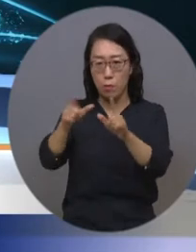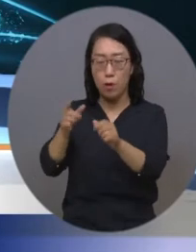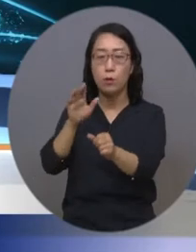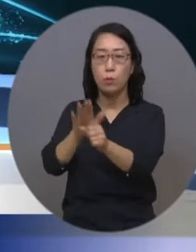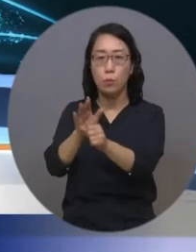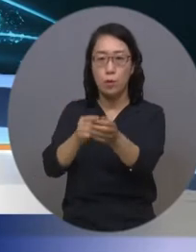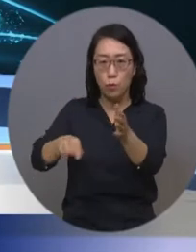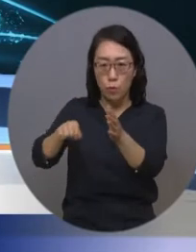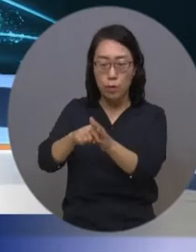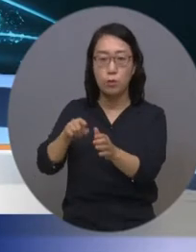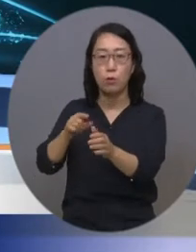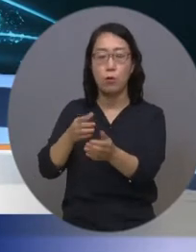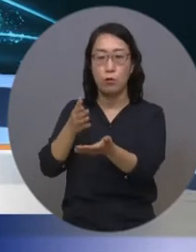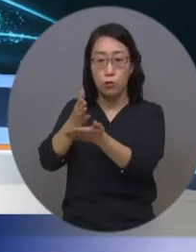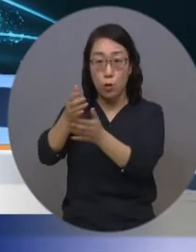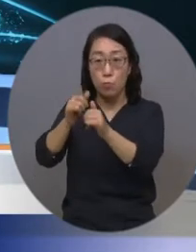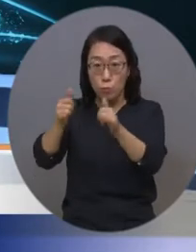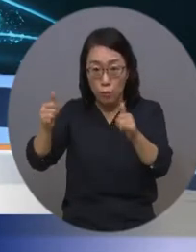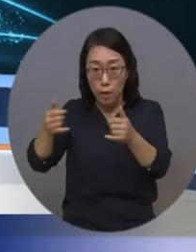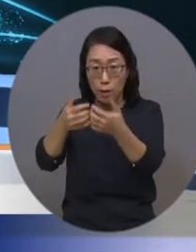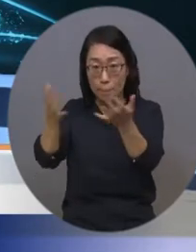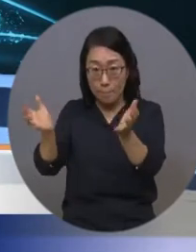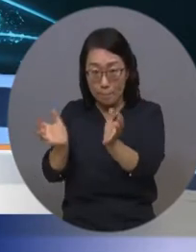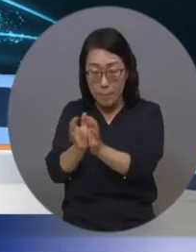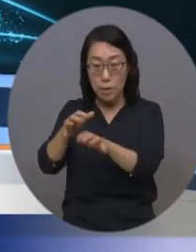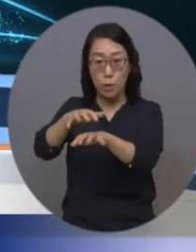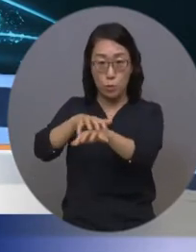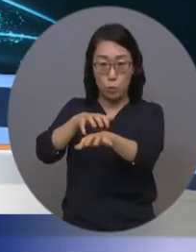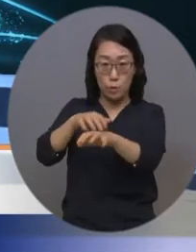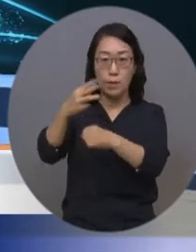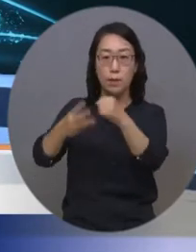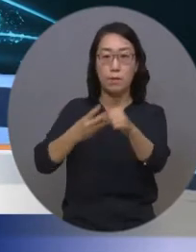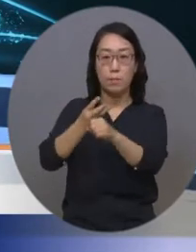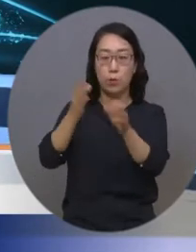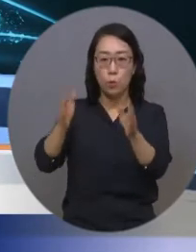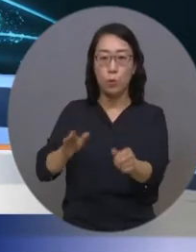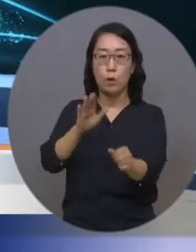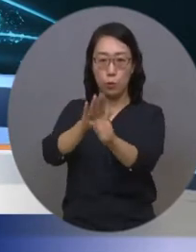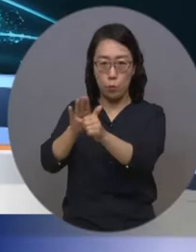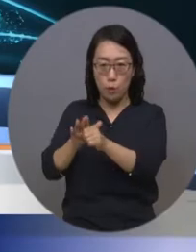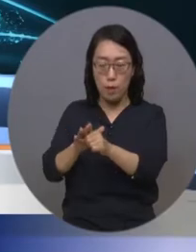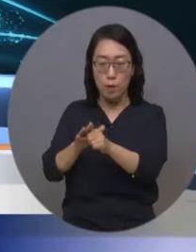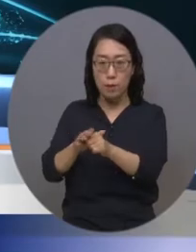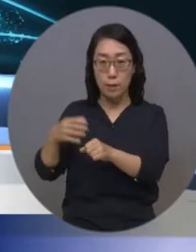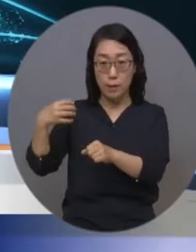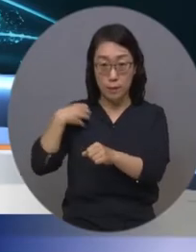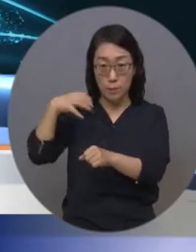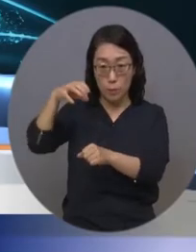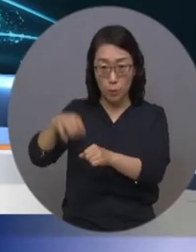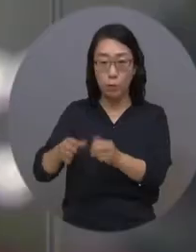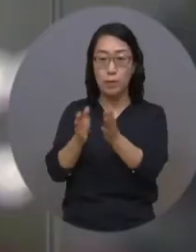자문단을 구성하고 앞으로 3년동안 지원할 계획으로 컨트롤 타워가 출범했습니다